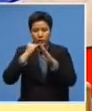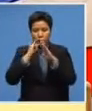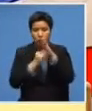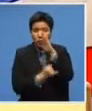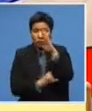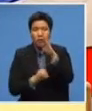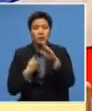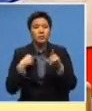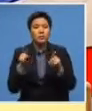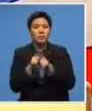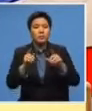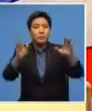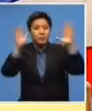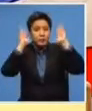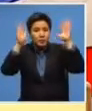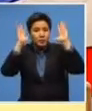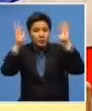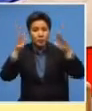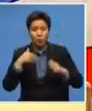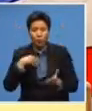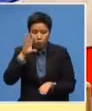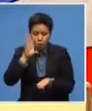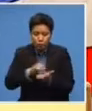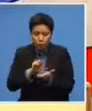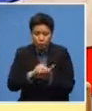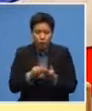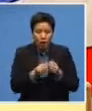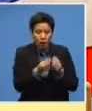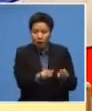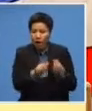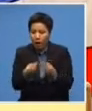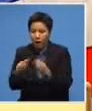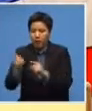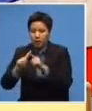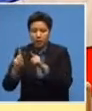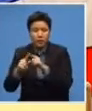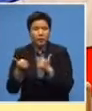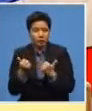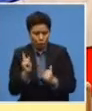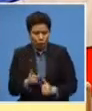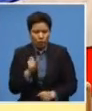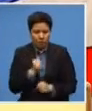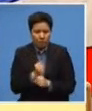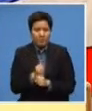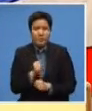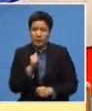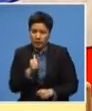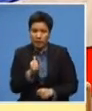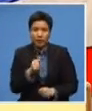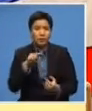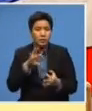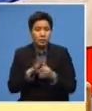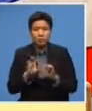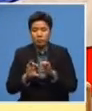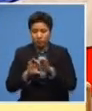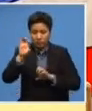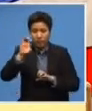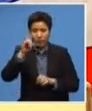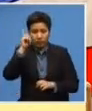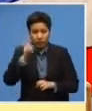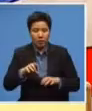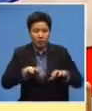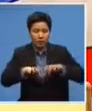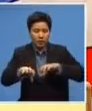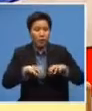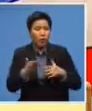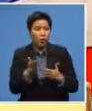ำหลายเรื่องนะครับทั้งประชาสัมพันธ์ให้ข้อมูลติดต่อราชการต่างๆทั้งหมดเนี่ยศูนย์ดำรงธรรมทำให้ได้นะกระทรวงมหาดไทยแต่ก็ต้อง